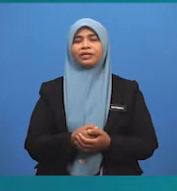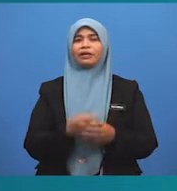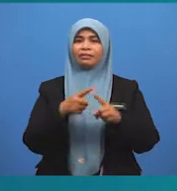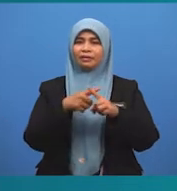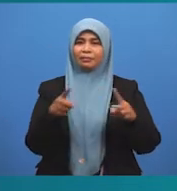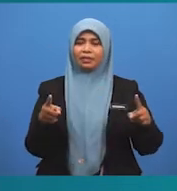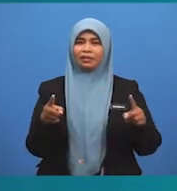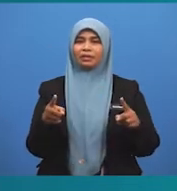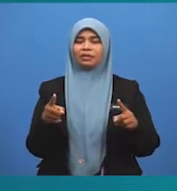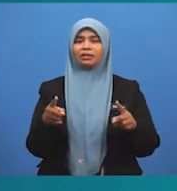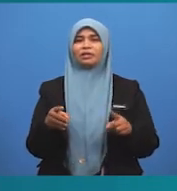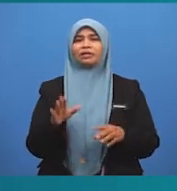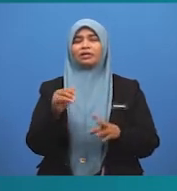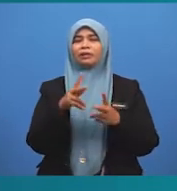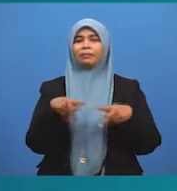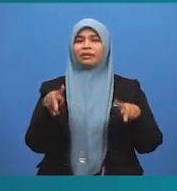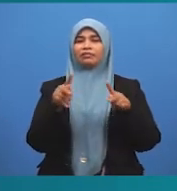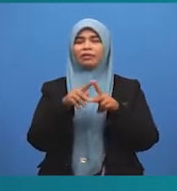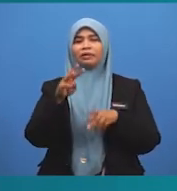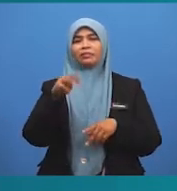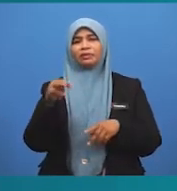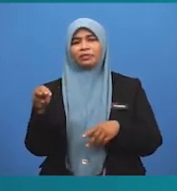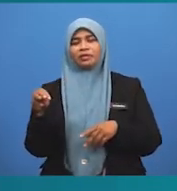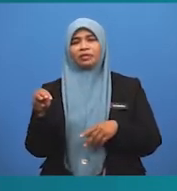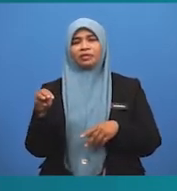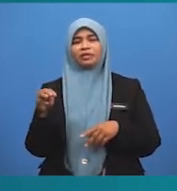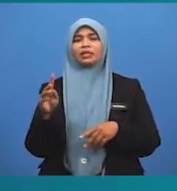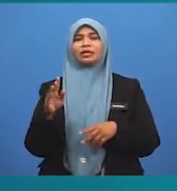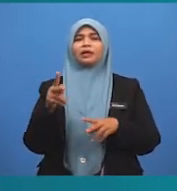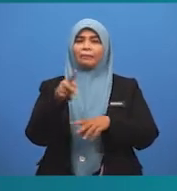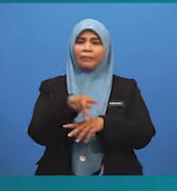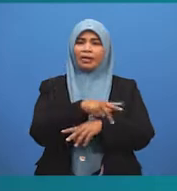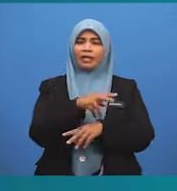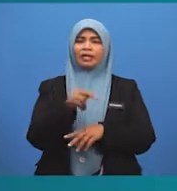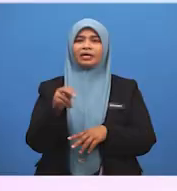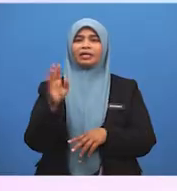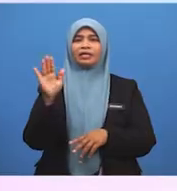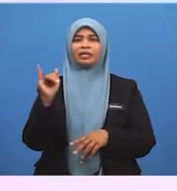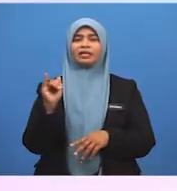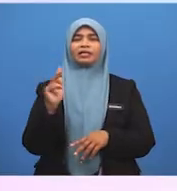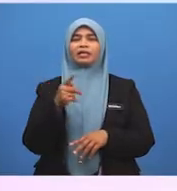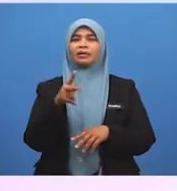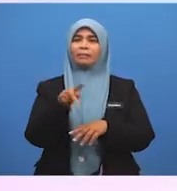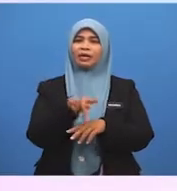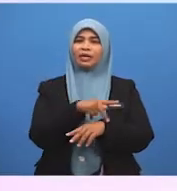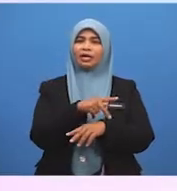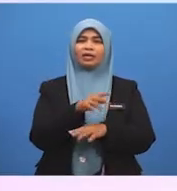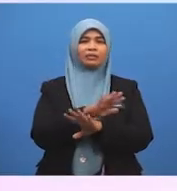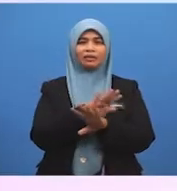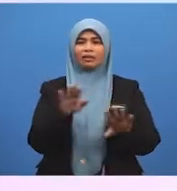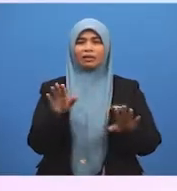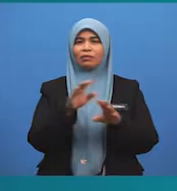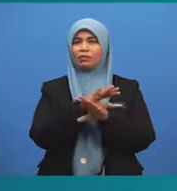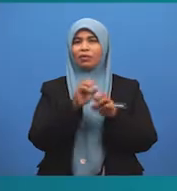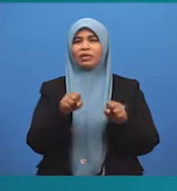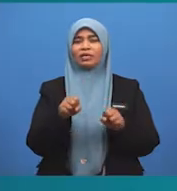Tapi, yang penting murid-murid, pakaian yang kita memakai tidak